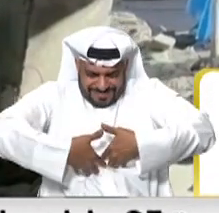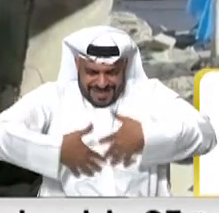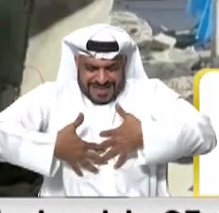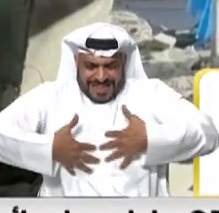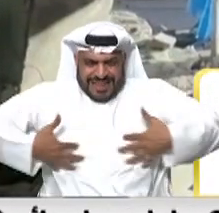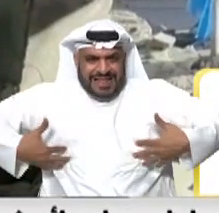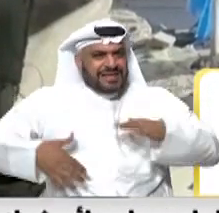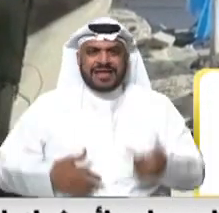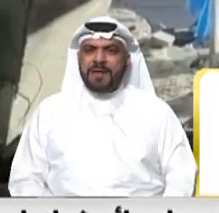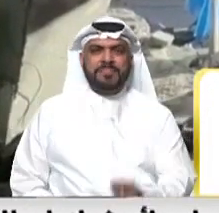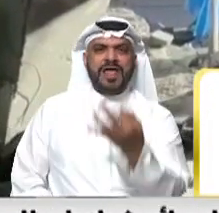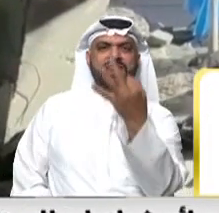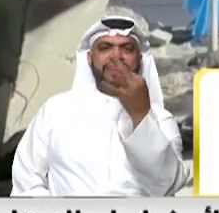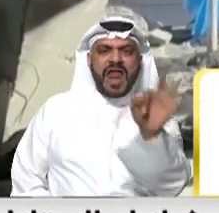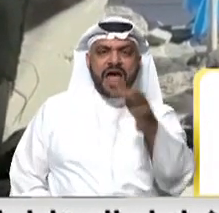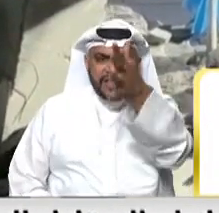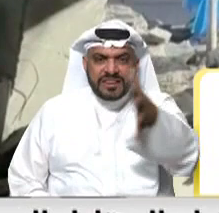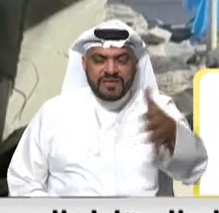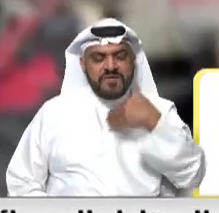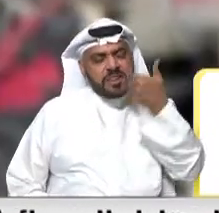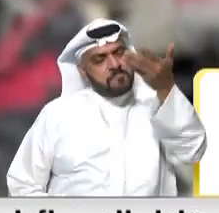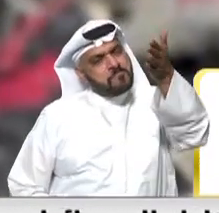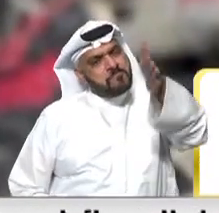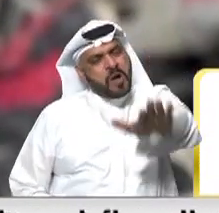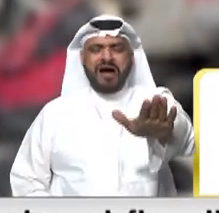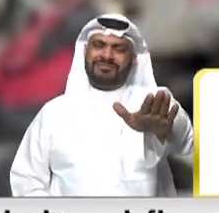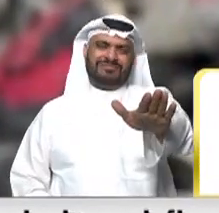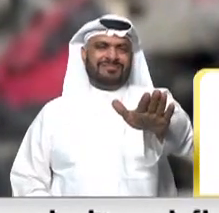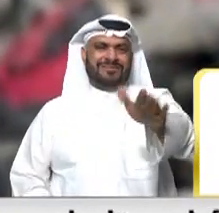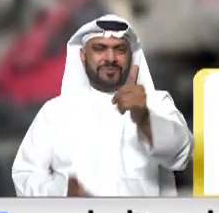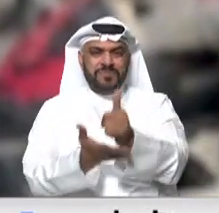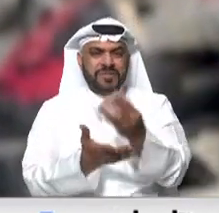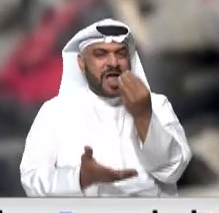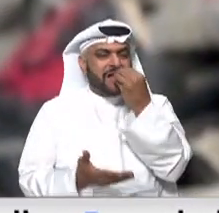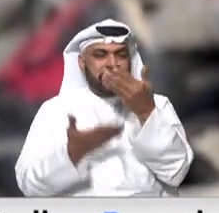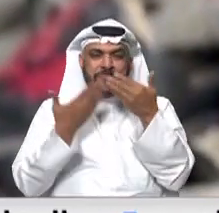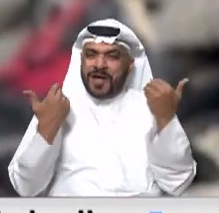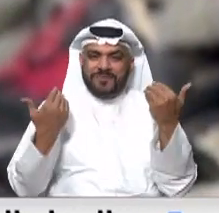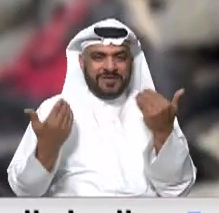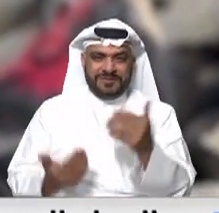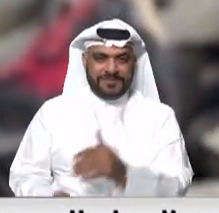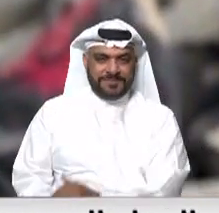القليله الماضيه وفقا لوزاره الصحه في القطاع m